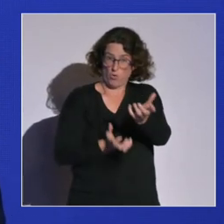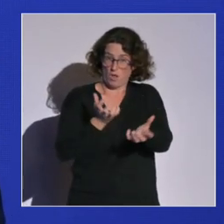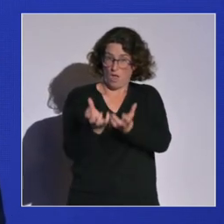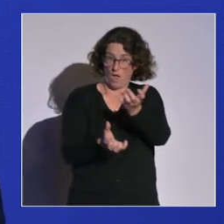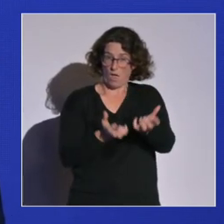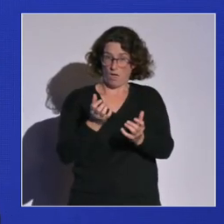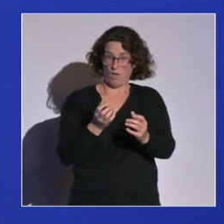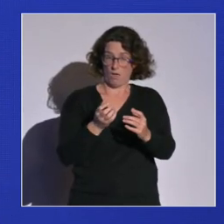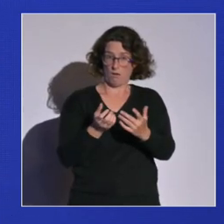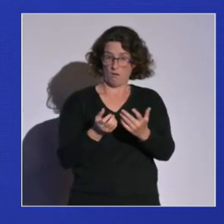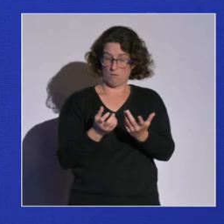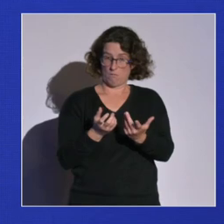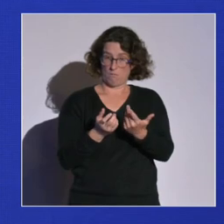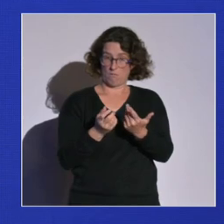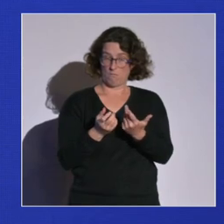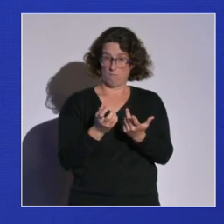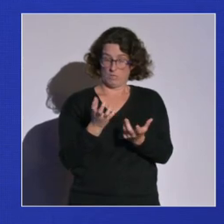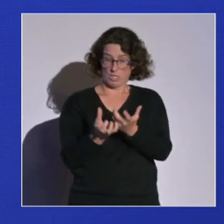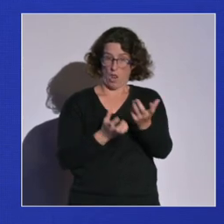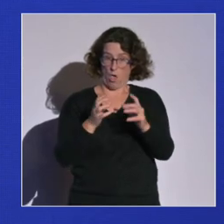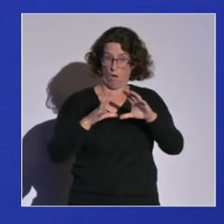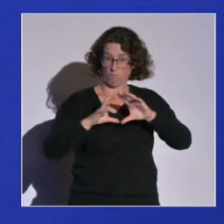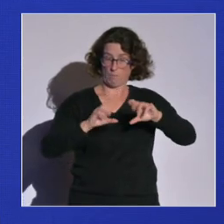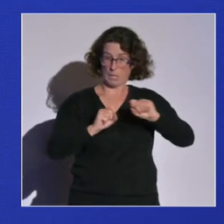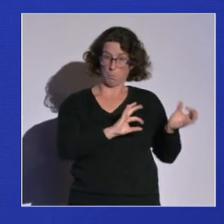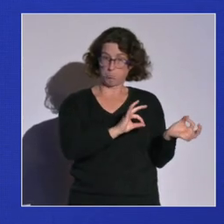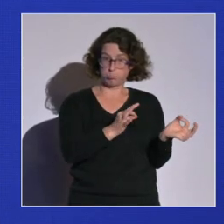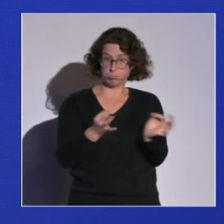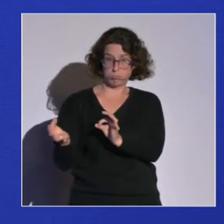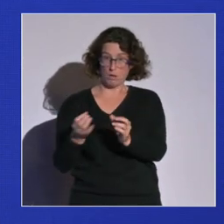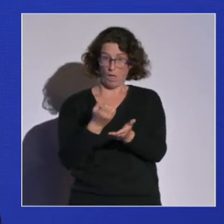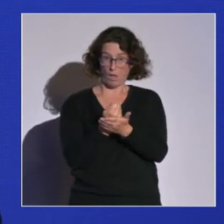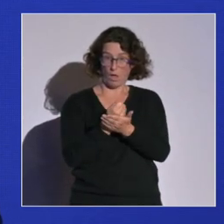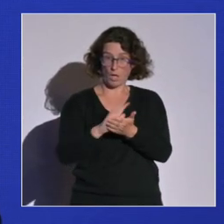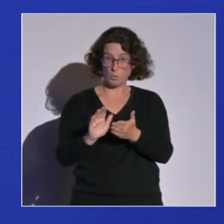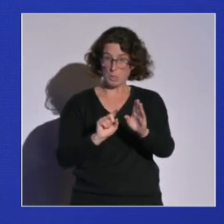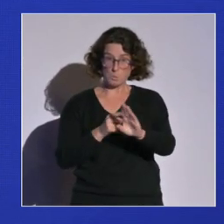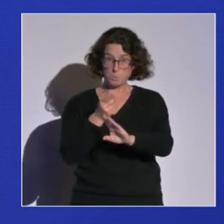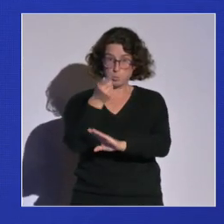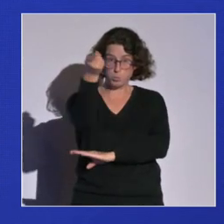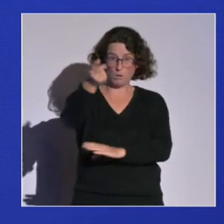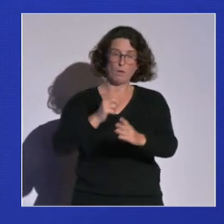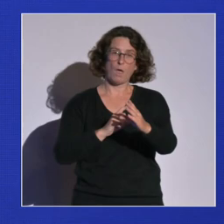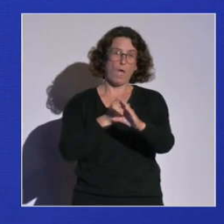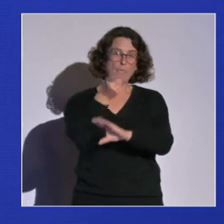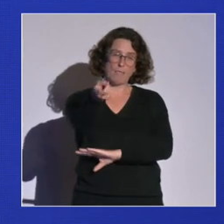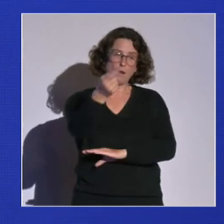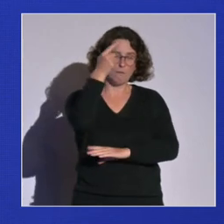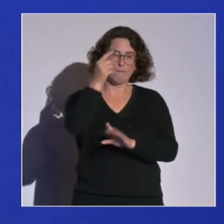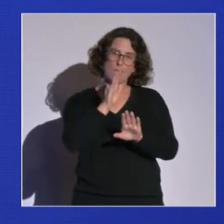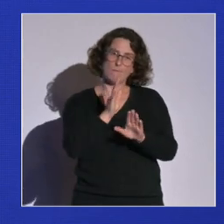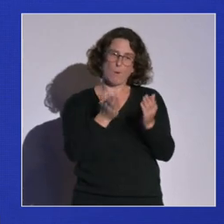de calories gratuites éternelle enfin éternelle à l'échelle de l'humanité